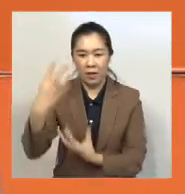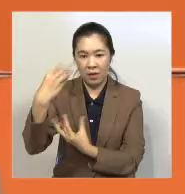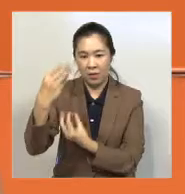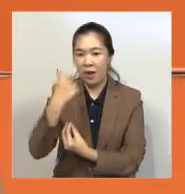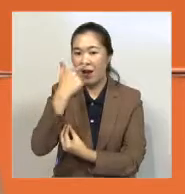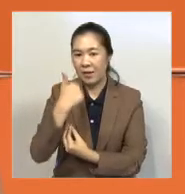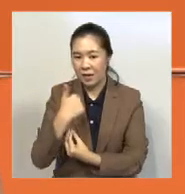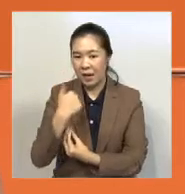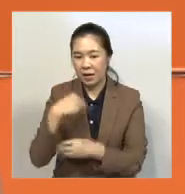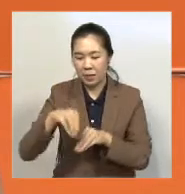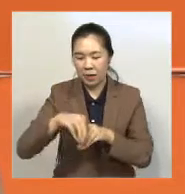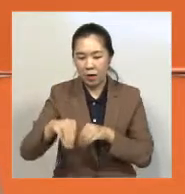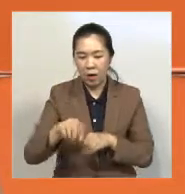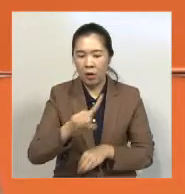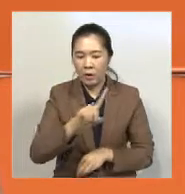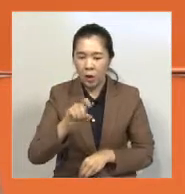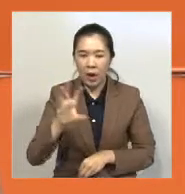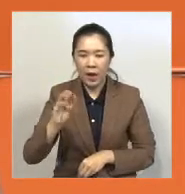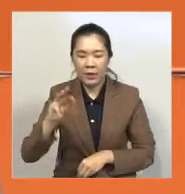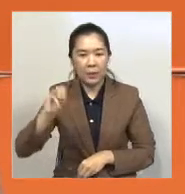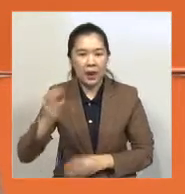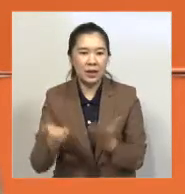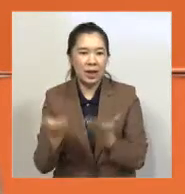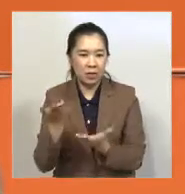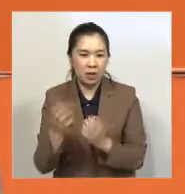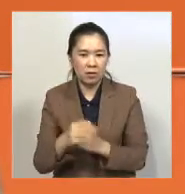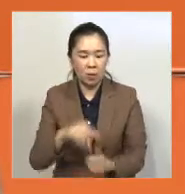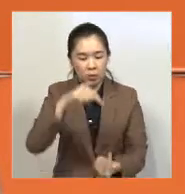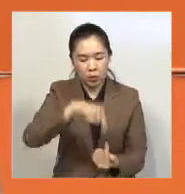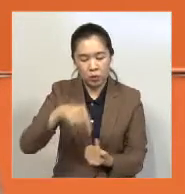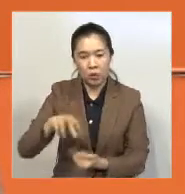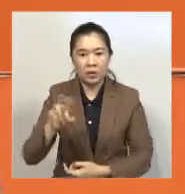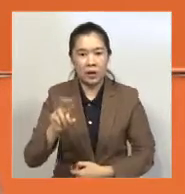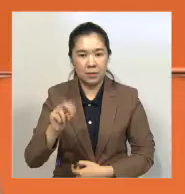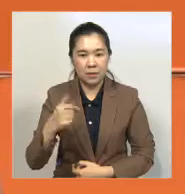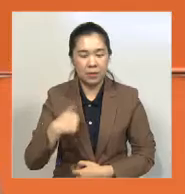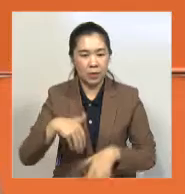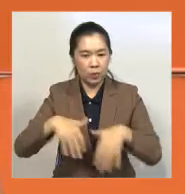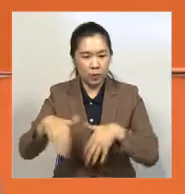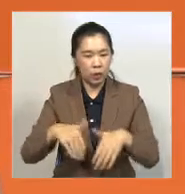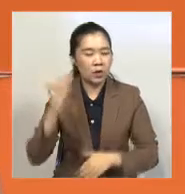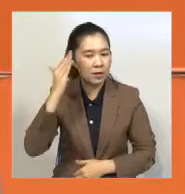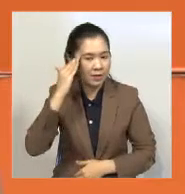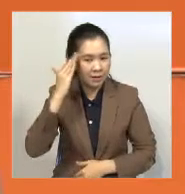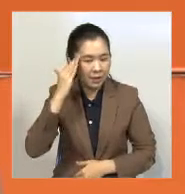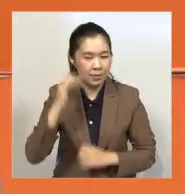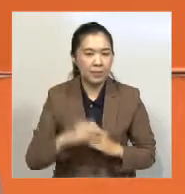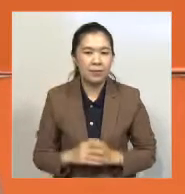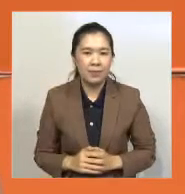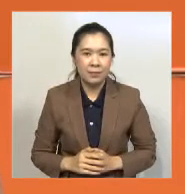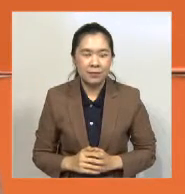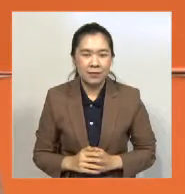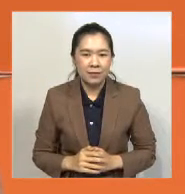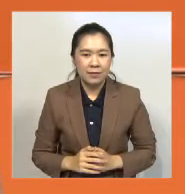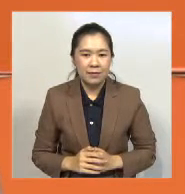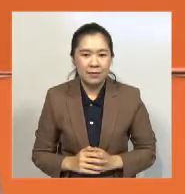ทั้งในระยะ100เมตรทั้งในระยะ50เมตรนั่นคือทั้ง30จุดพี่น้องประชาชนก็จะทราบแล้วนั่นก็หมายถึงว่า